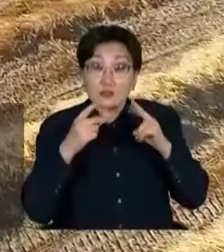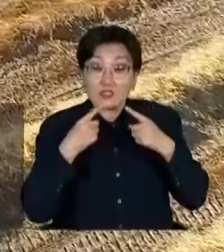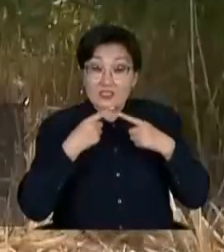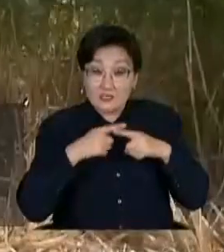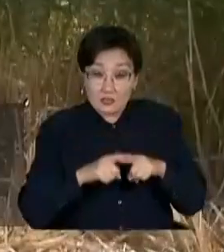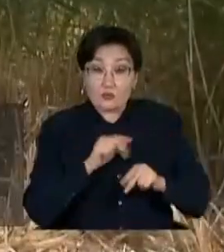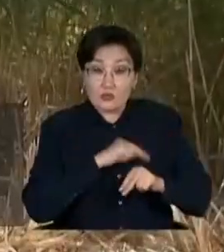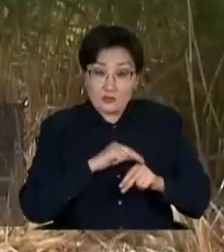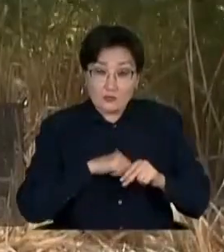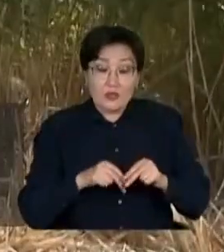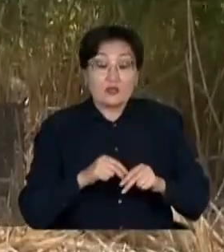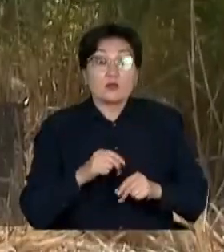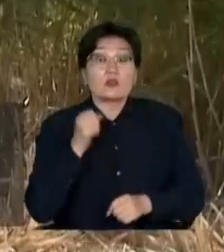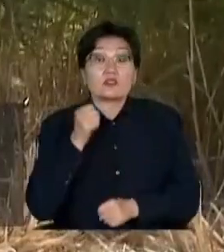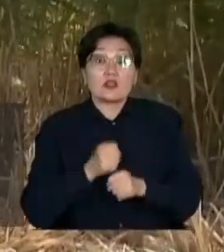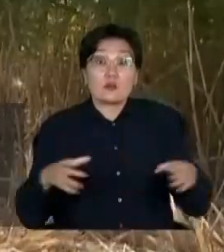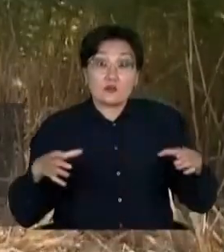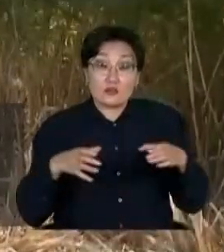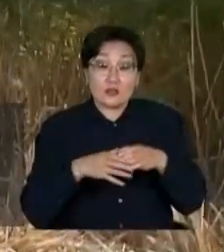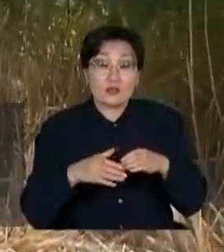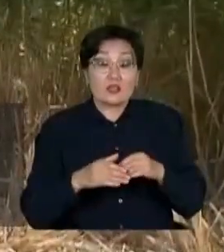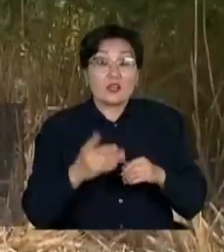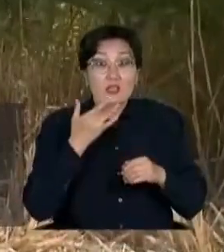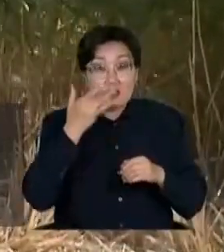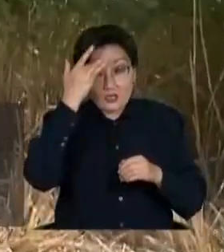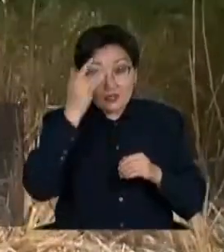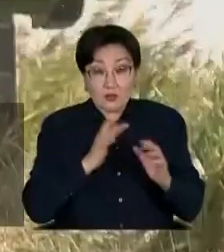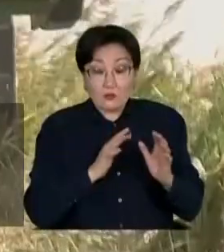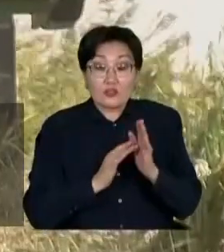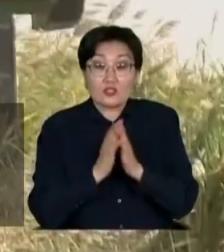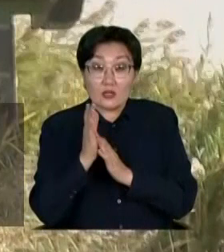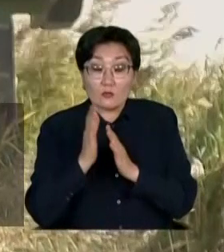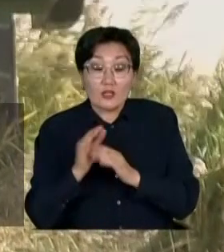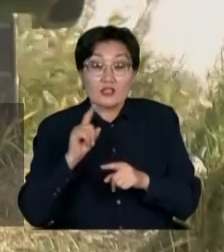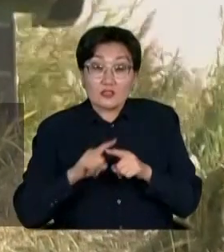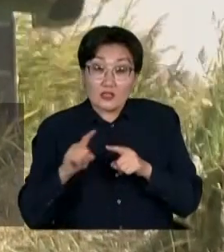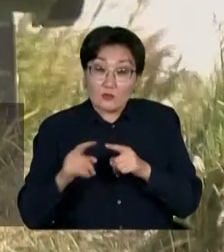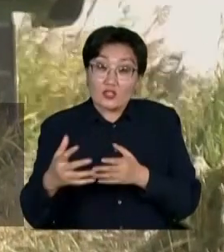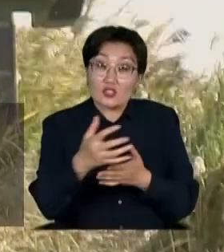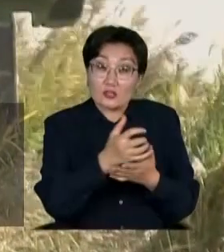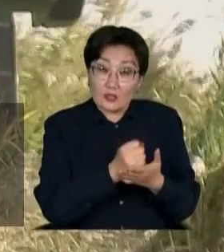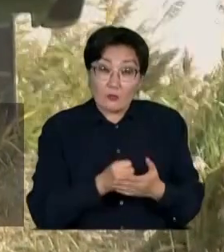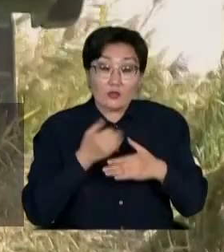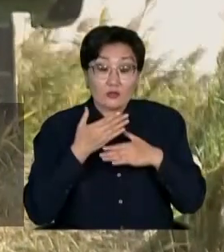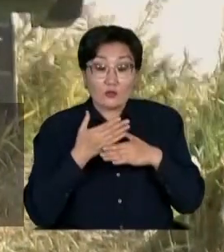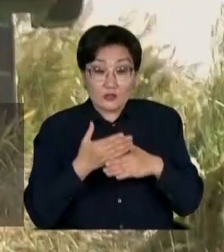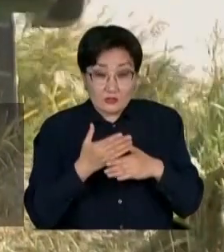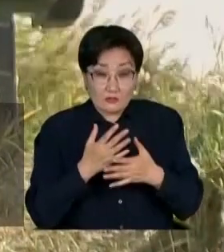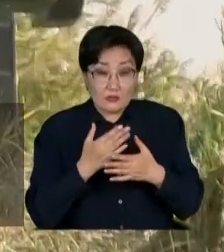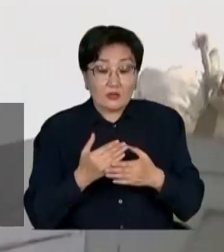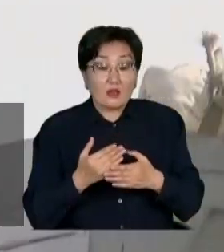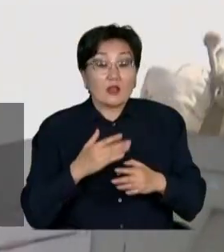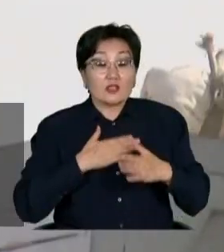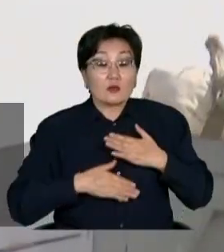дамылдамайды. Барлығы еңбекші қауымның ала жаздай күтіп баптаған дақылын жауынға ұрындырмай, қамбаға құйып алудың қарекетіне кіріскен. Көңілі